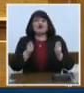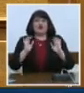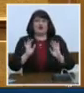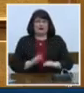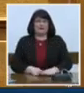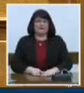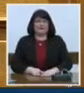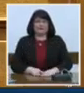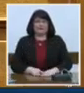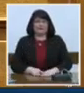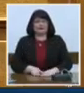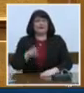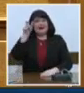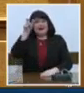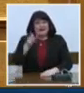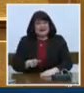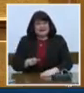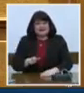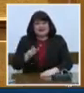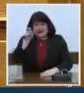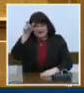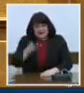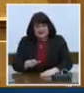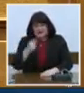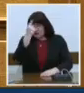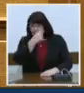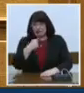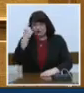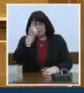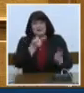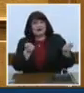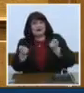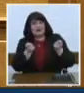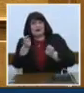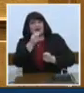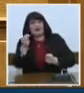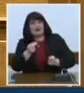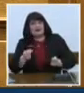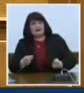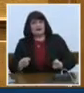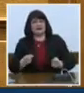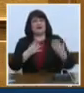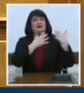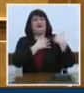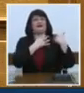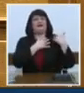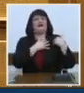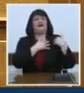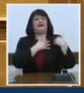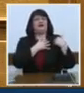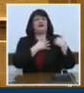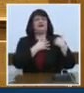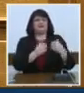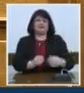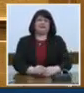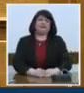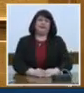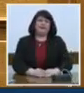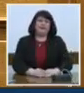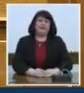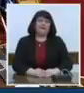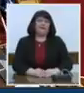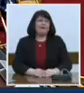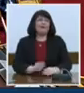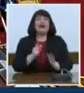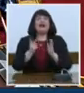τώρα, μιλάω απευθύνω με εσάς προσωπικά, ισχυριστήκατε. Όταν είπατε επανελειμμένως ότι τάχα ο κύριος Λιγνάδης είναι φίλος μου, το είπατε 2 φορές σε